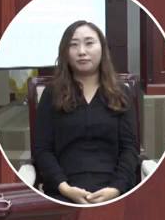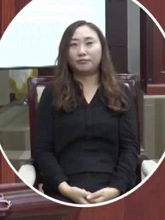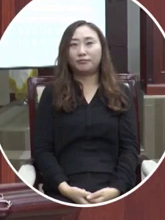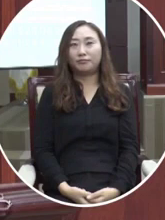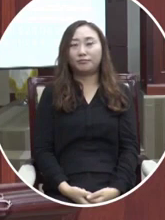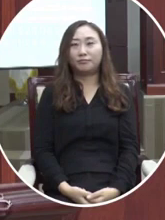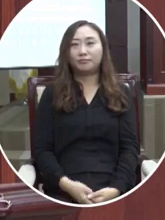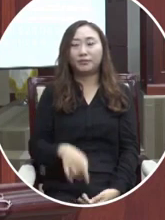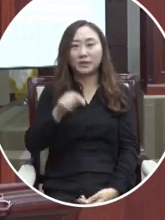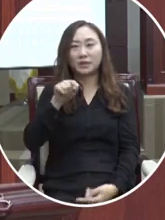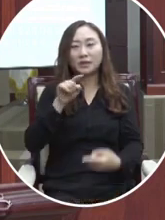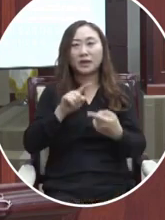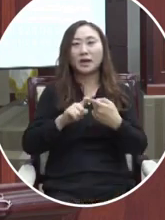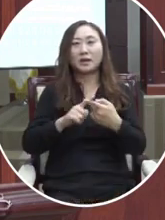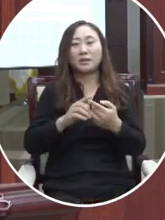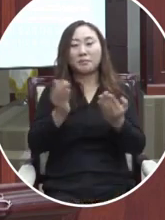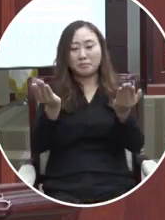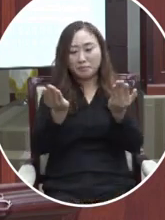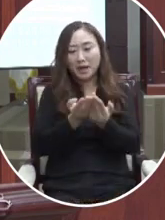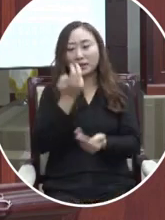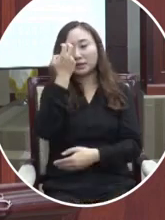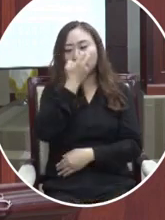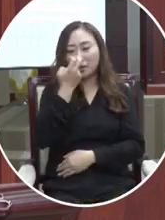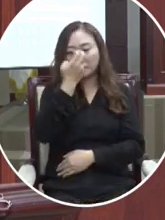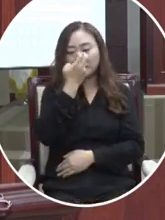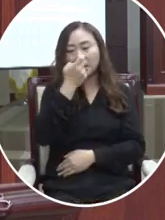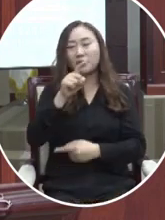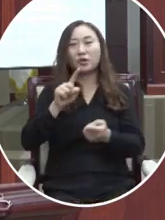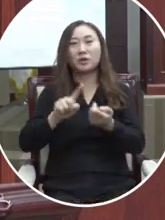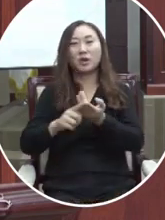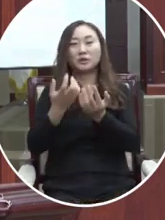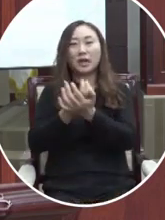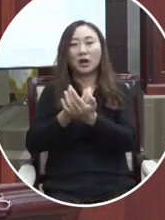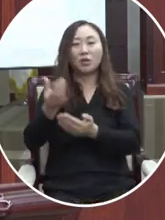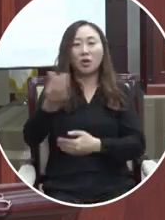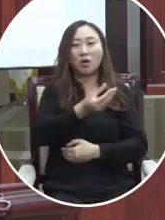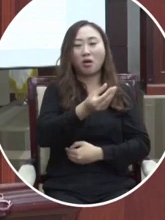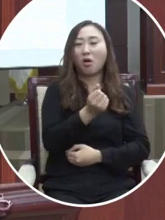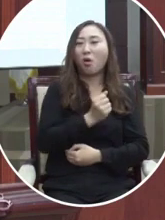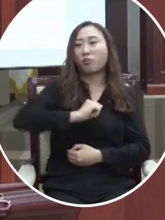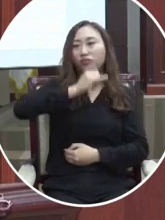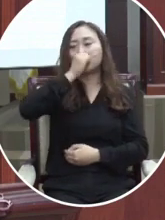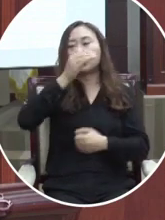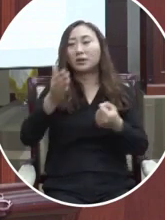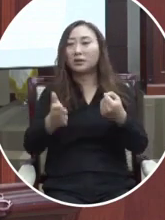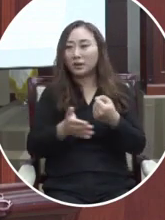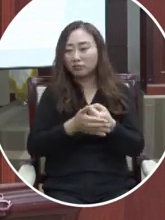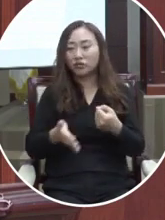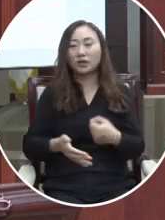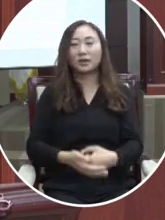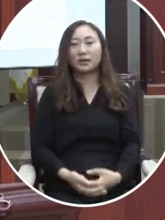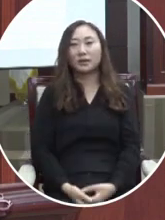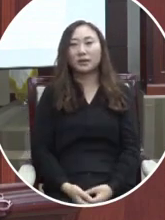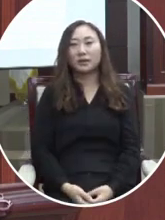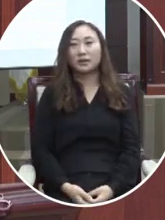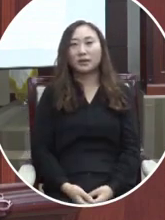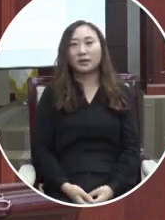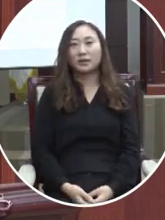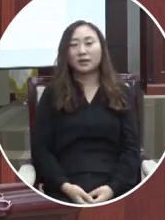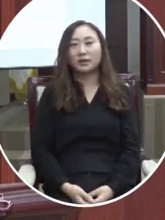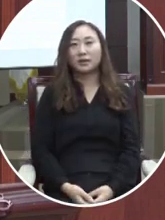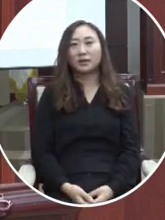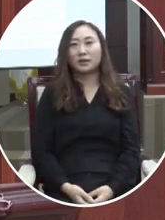발달은 감사를 거부하며 자료 제출을 거부했기 때문이라고 합니다. 2018년